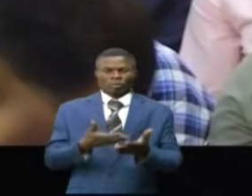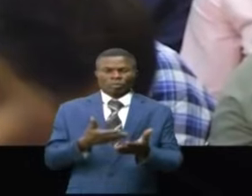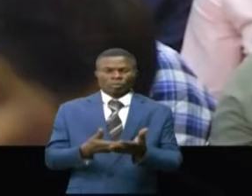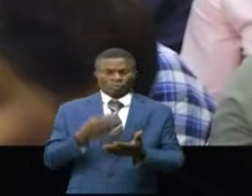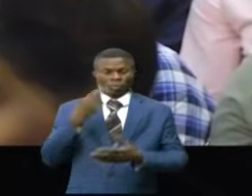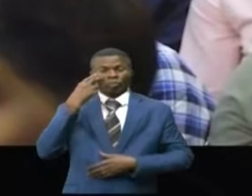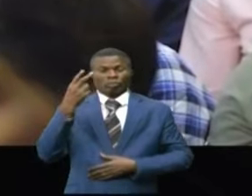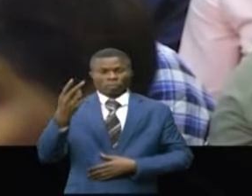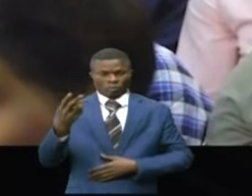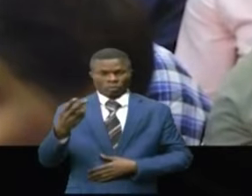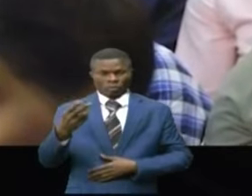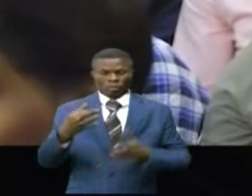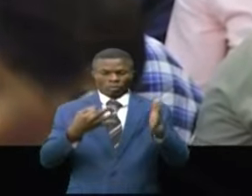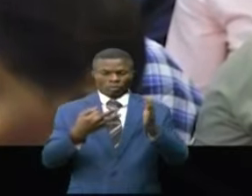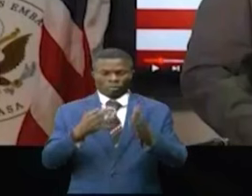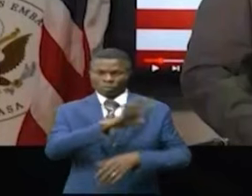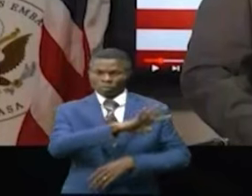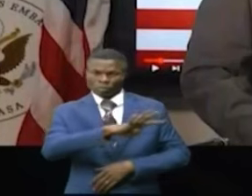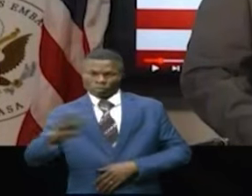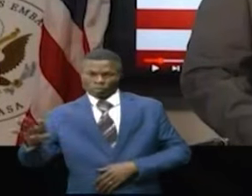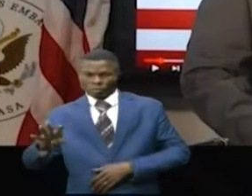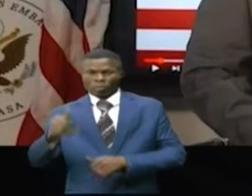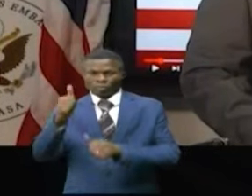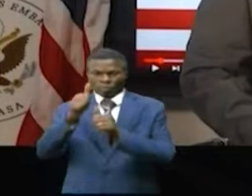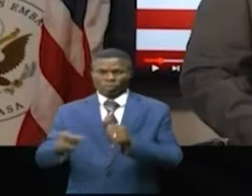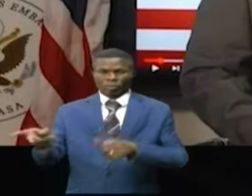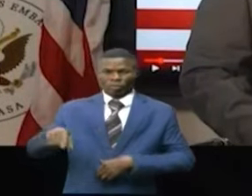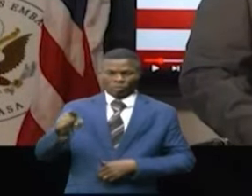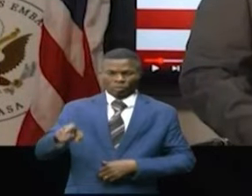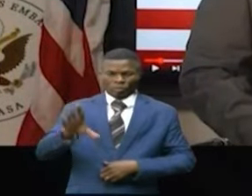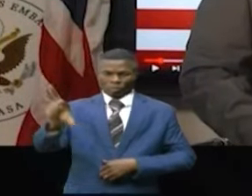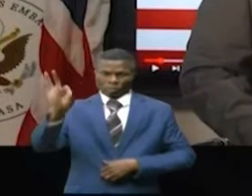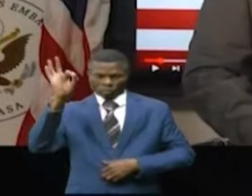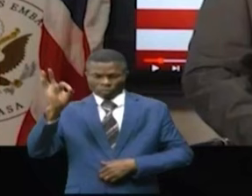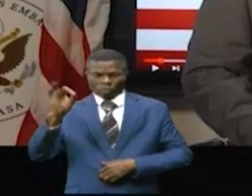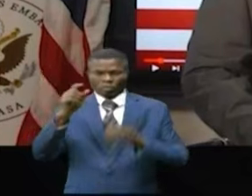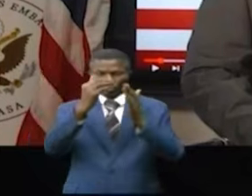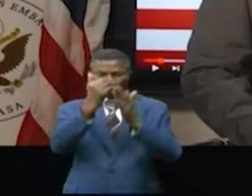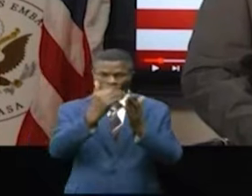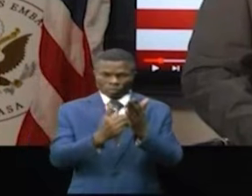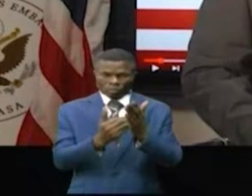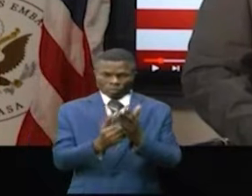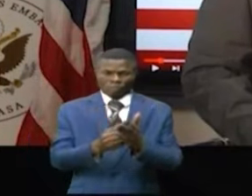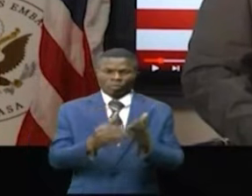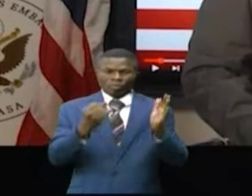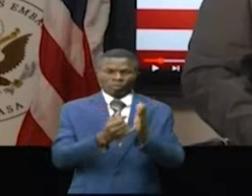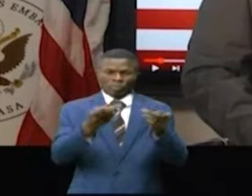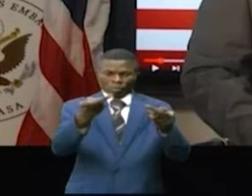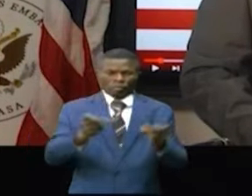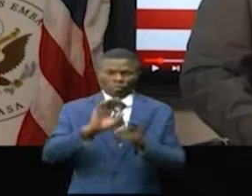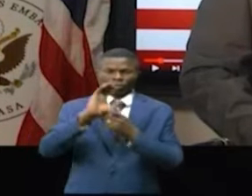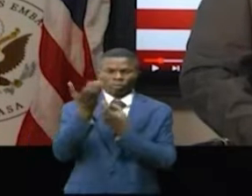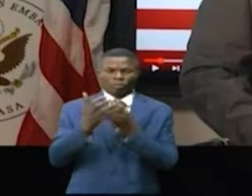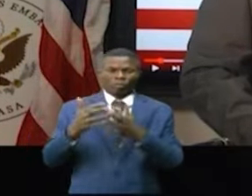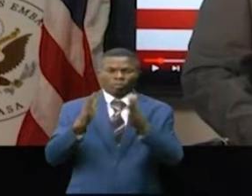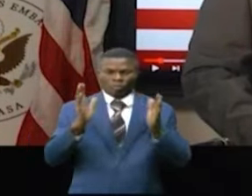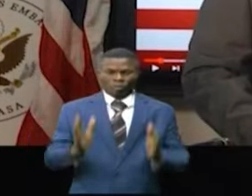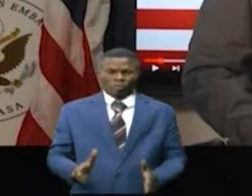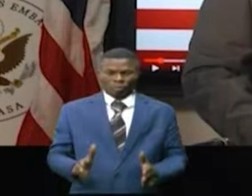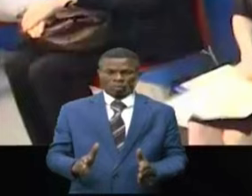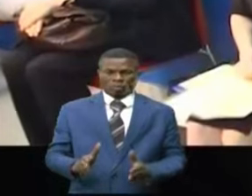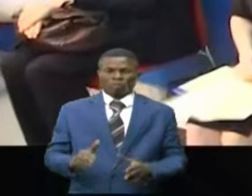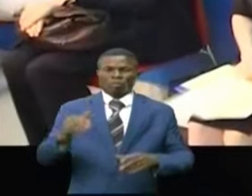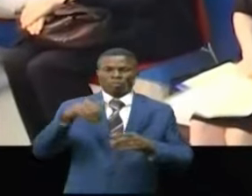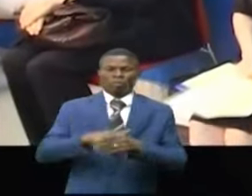Estimé à 4 000 par région ciblée, on y comptera aussi les 6 espaces culturels américains sur l'ensemble